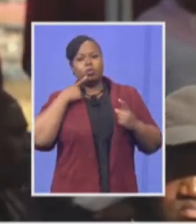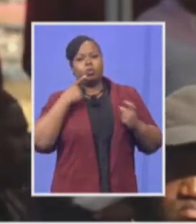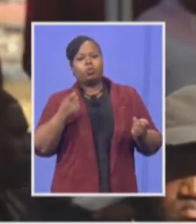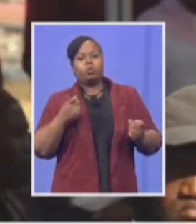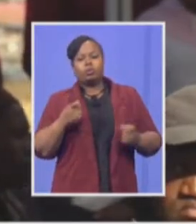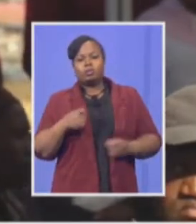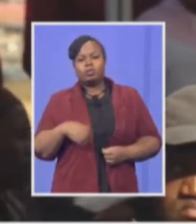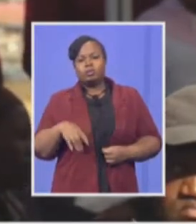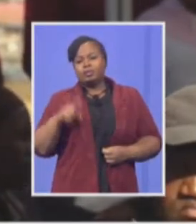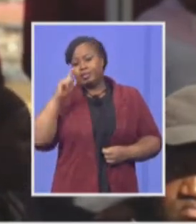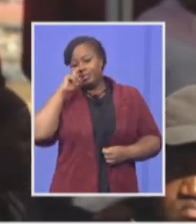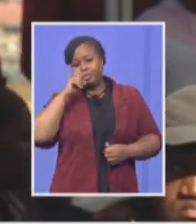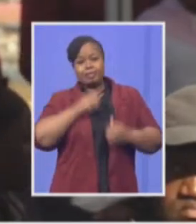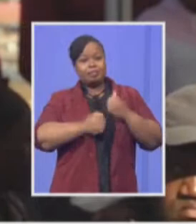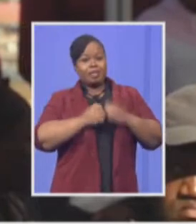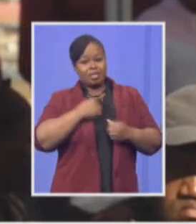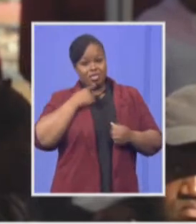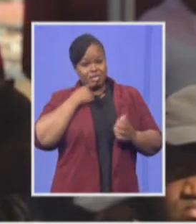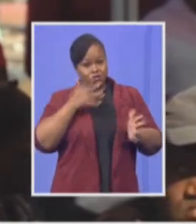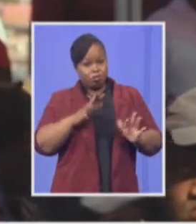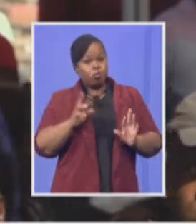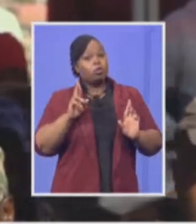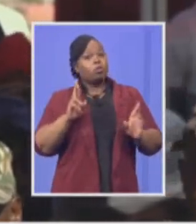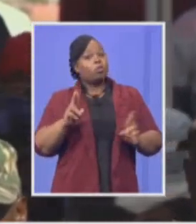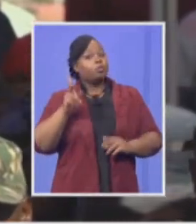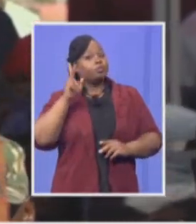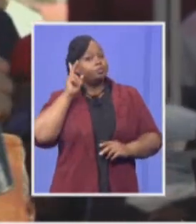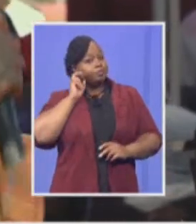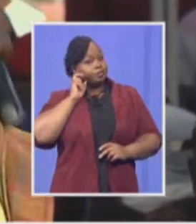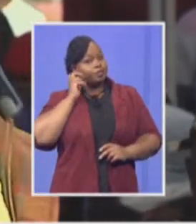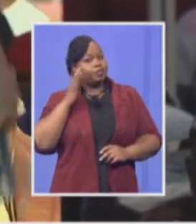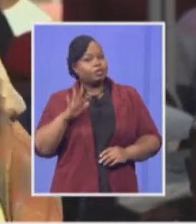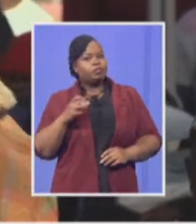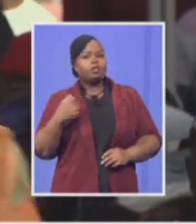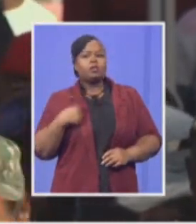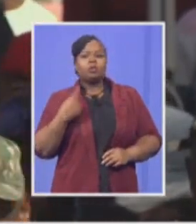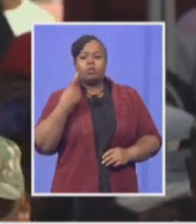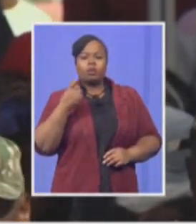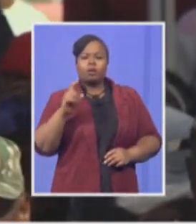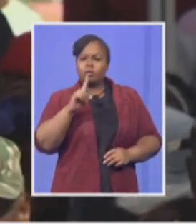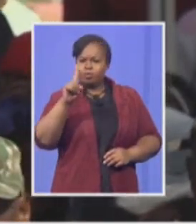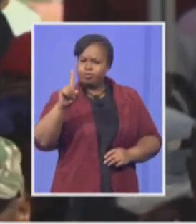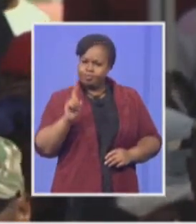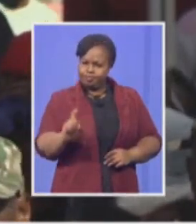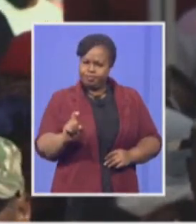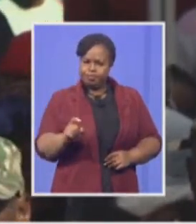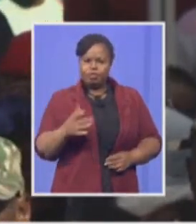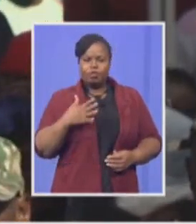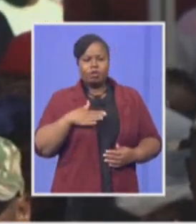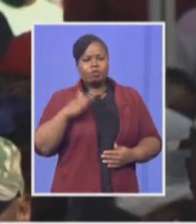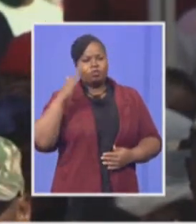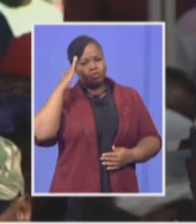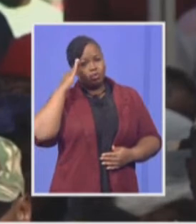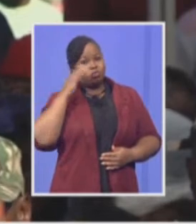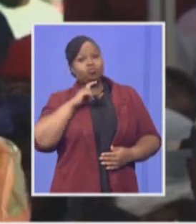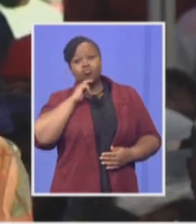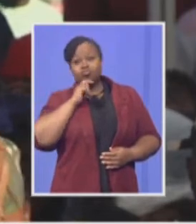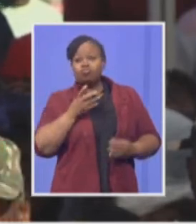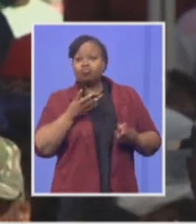abafowethu nabodadewethu zizwakele. Kodwa umbuzo esizibuza wona ukuthi zizosolveka